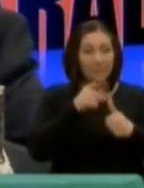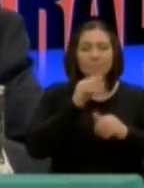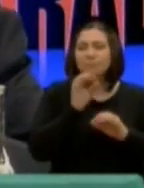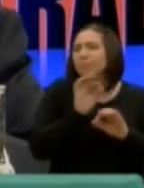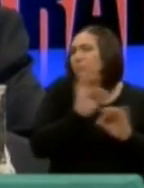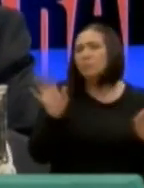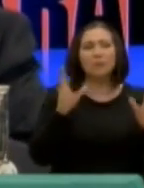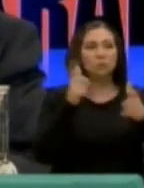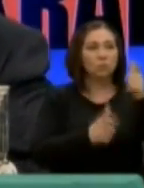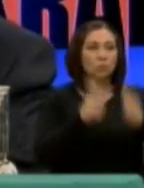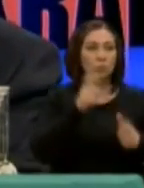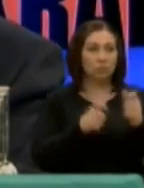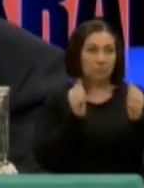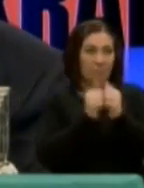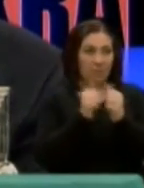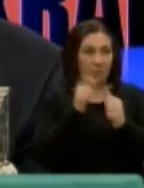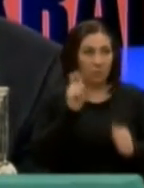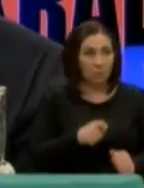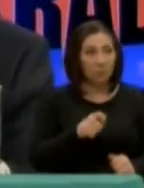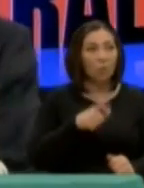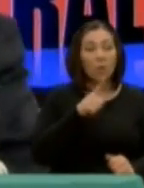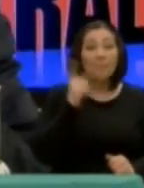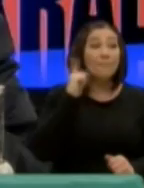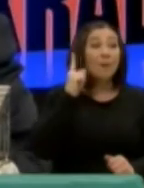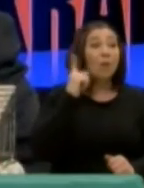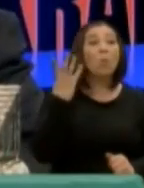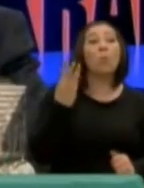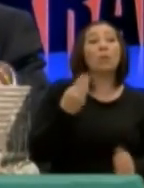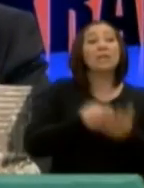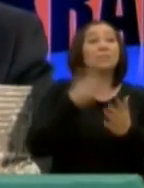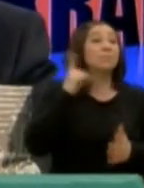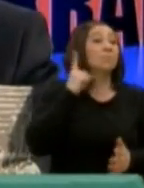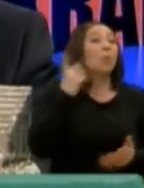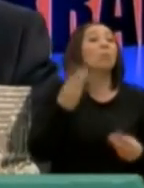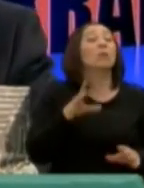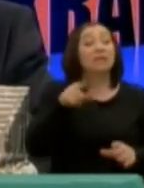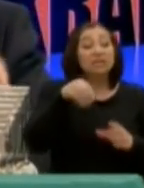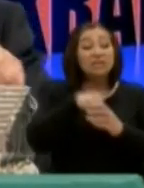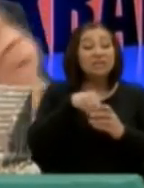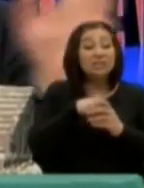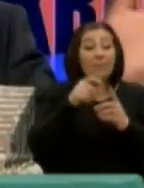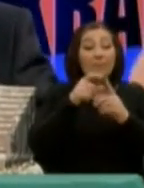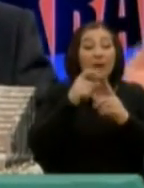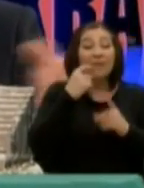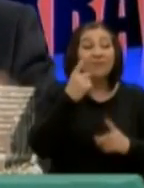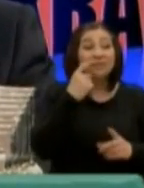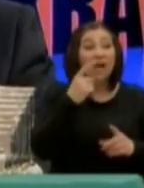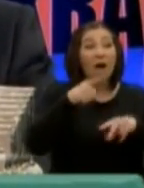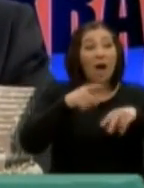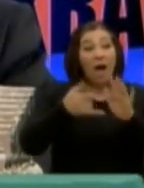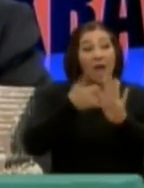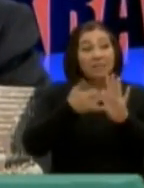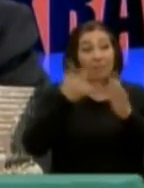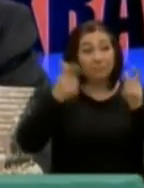sütten yapıyorsunuz. Hı hı. İşte boşuna markalar oluşmuyor. İki, içine koyduğun fıstık gene Antep Barak diye bir bölge var. Oradan